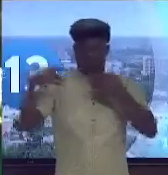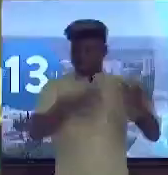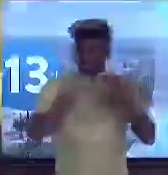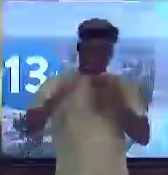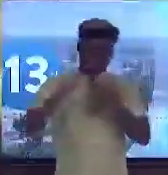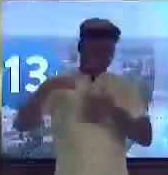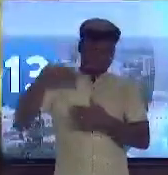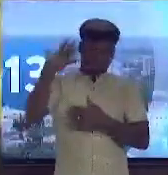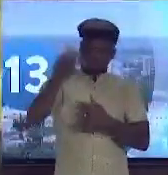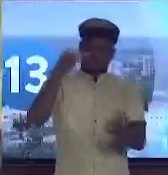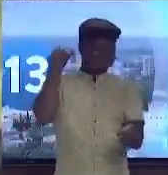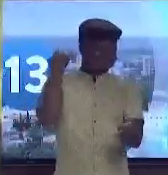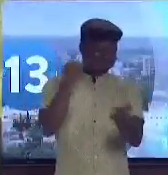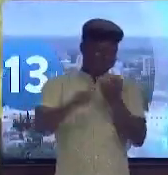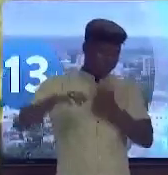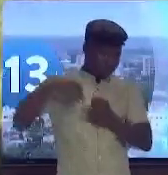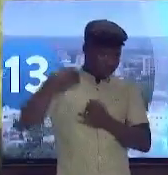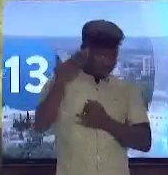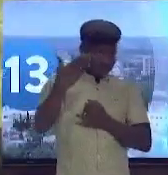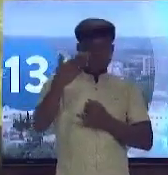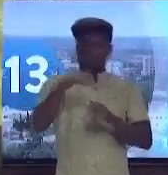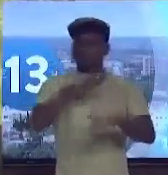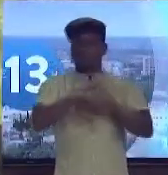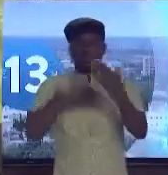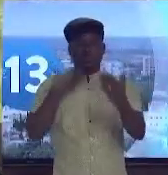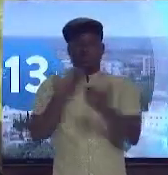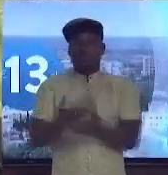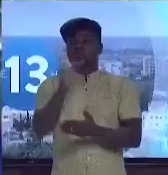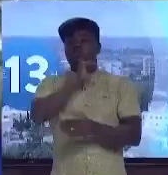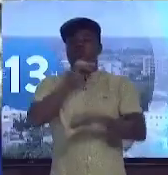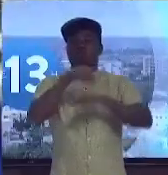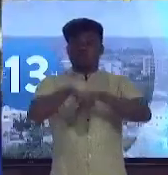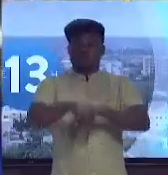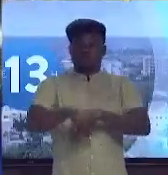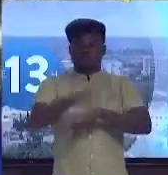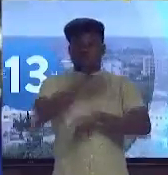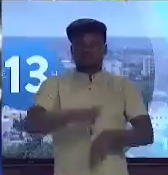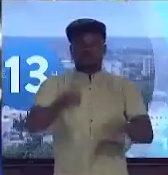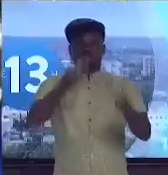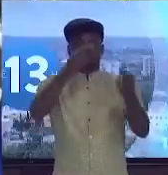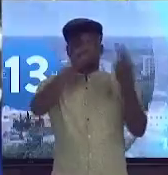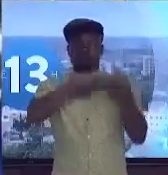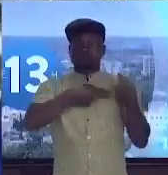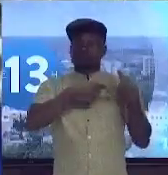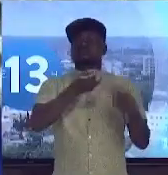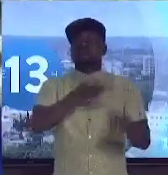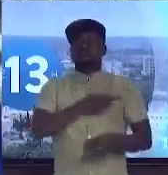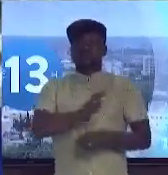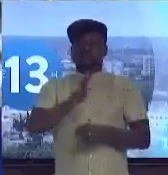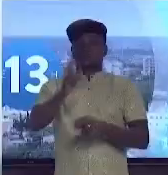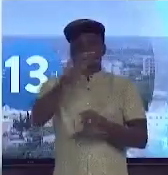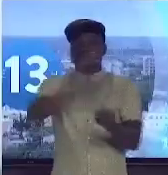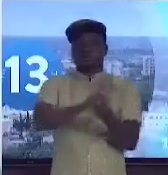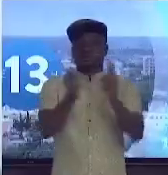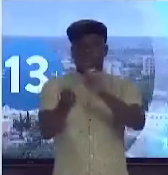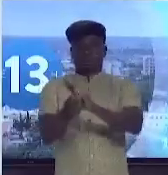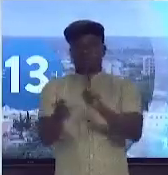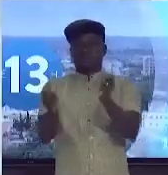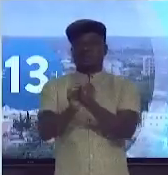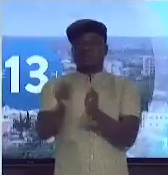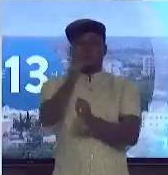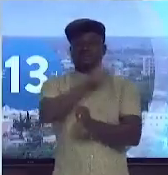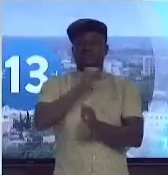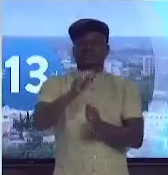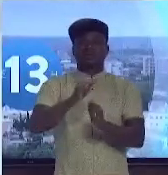terminée. Toute la nuit, les leaders religieux se succèdent à cette tribune avec des interventions au